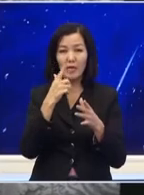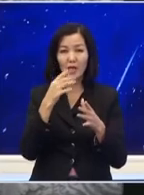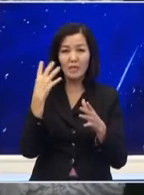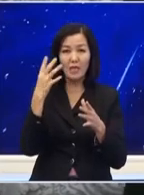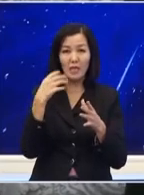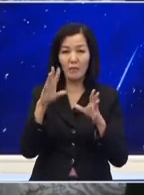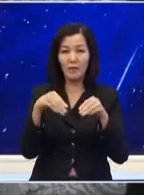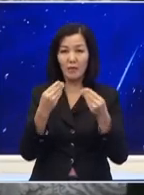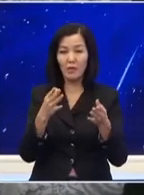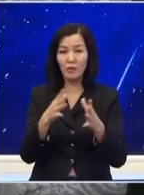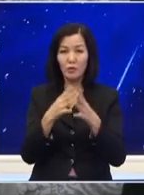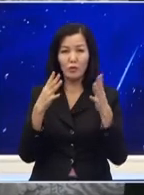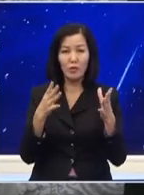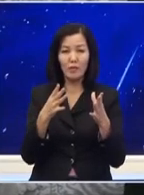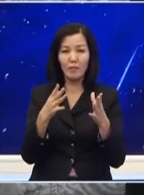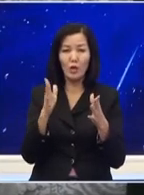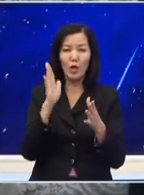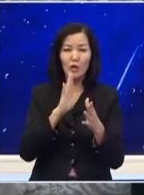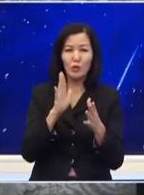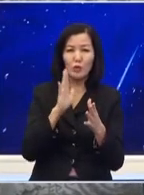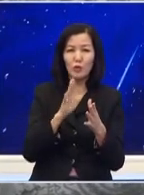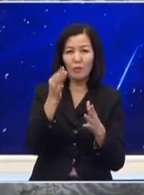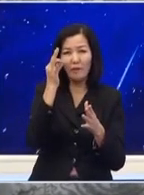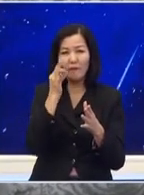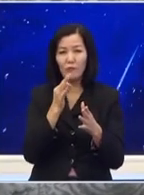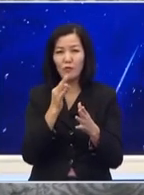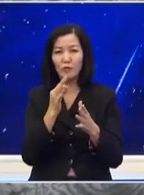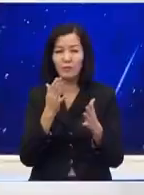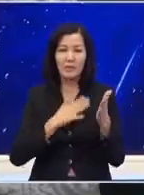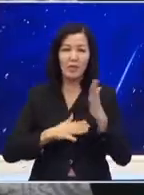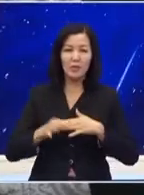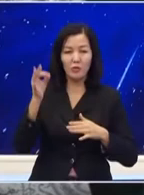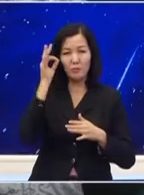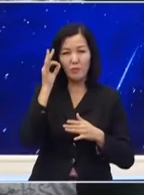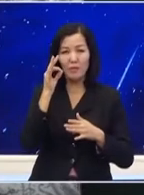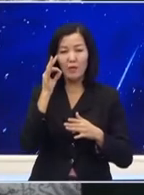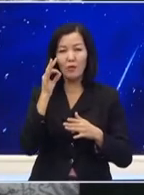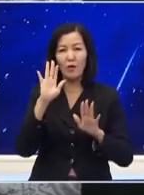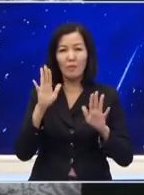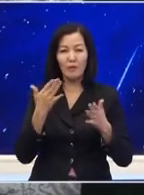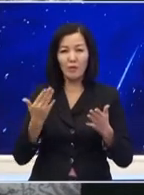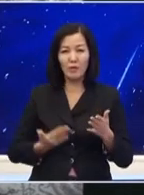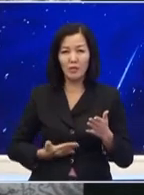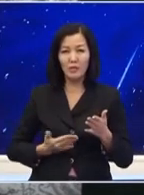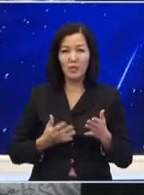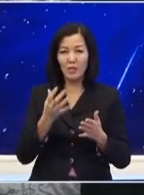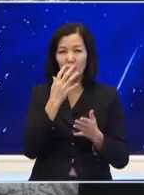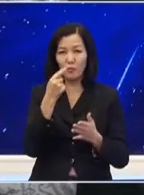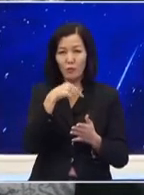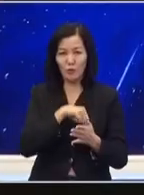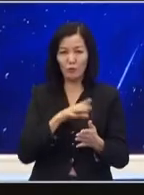яблоко. Оно было таким сочным и вкусным. Я с радостью вспоминаю этот момент жизни. От него становится тепло на